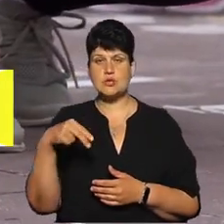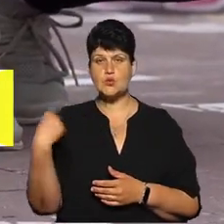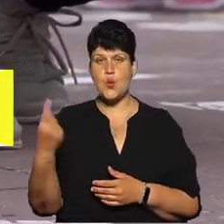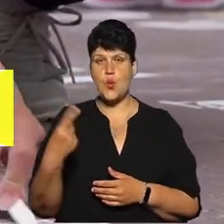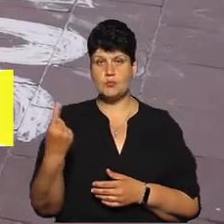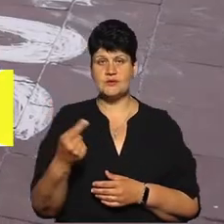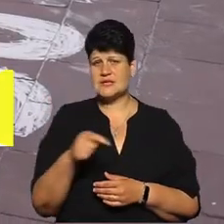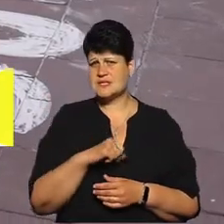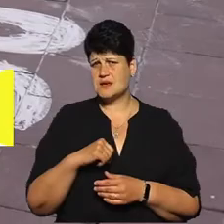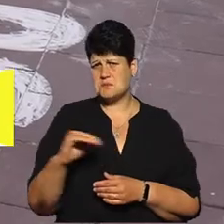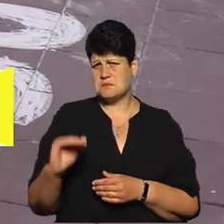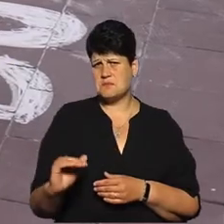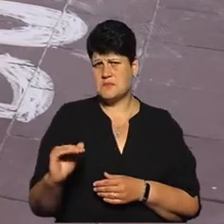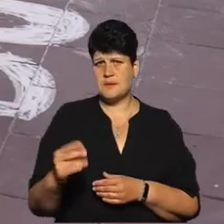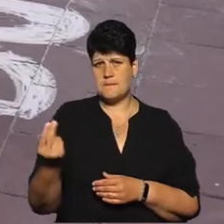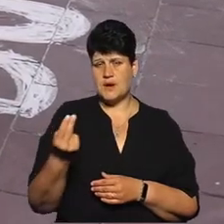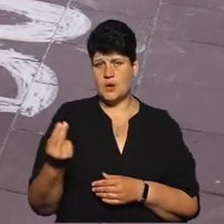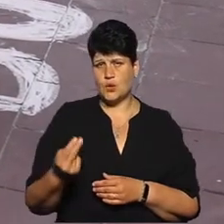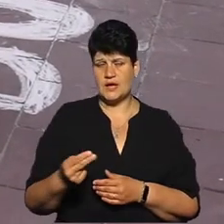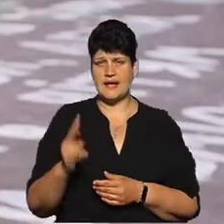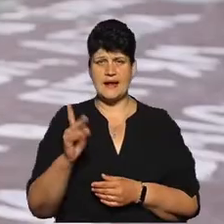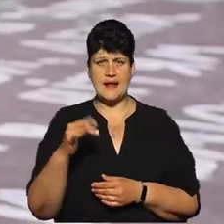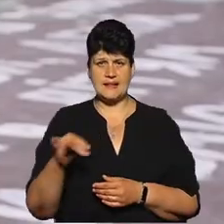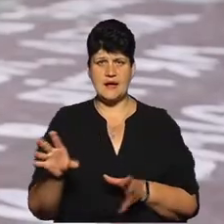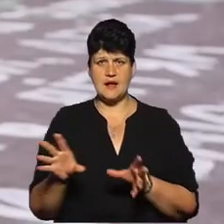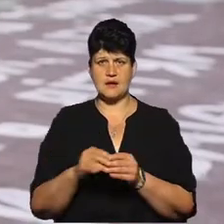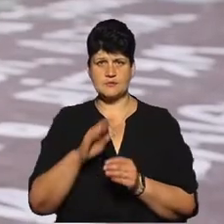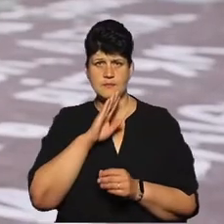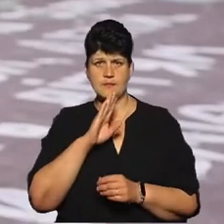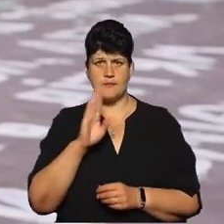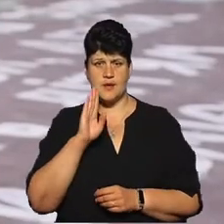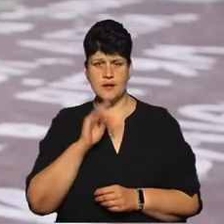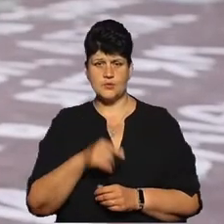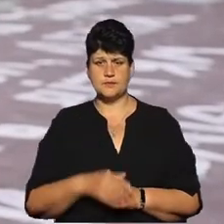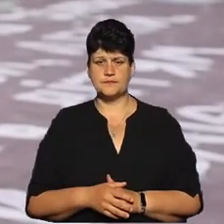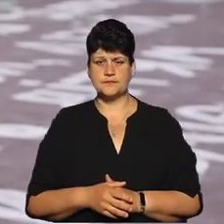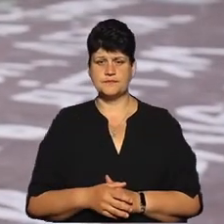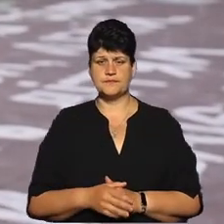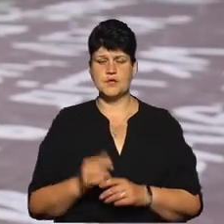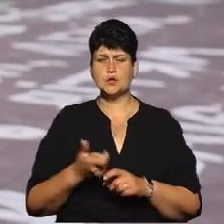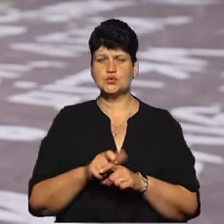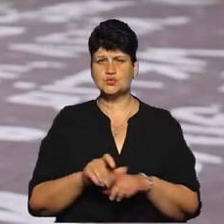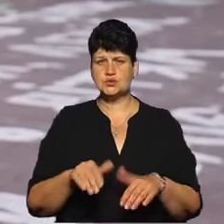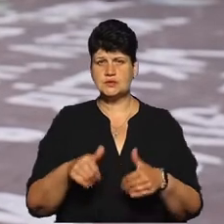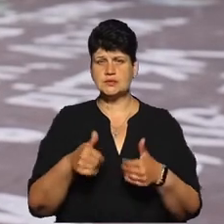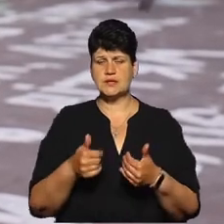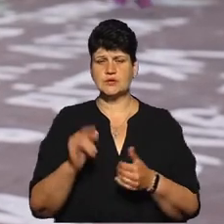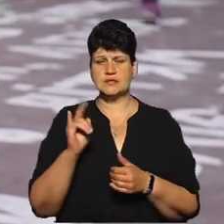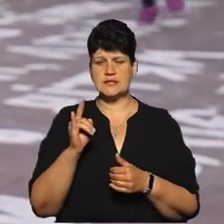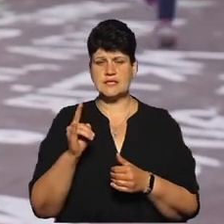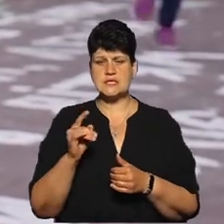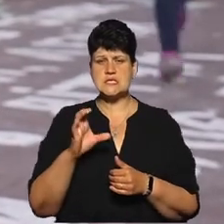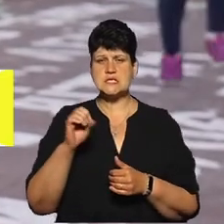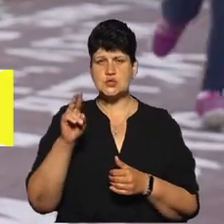наймолодших, розмальовує крейдою разом з мамою Інною. Дуже дало дитині соціалізуватися,